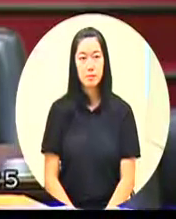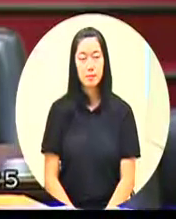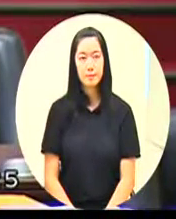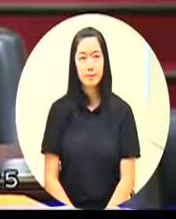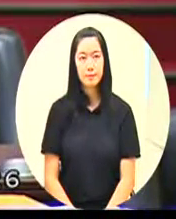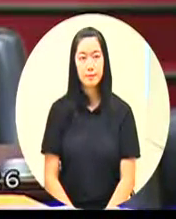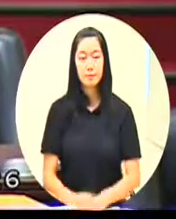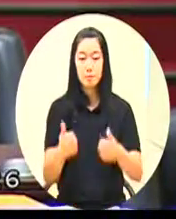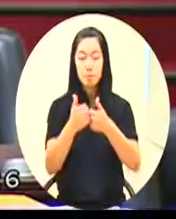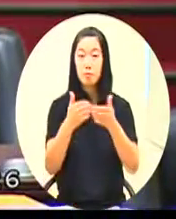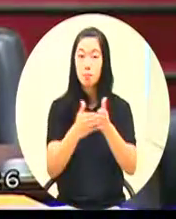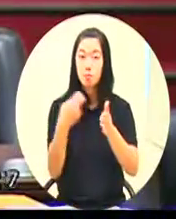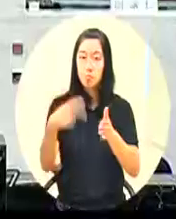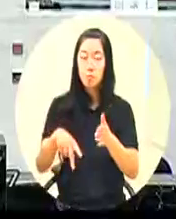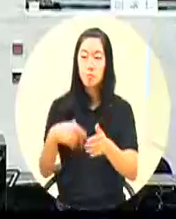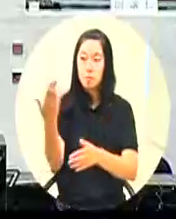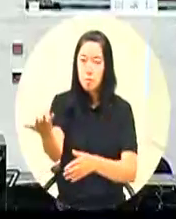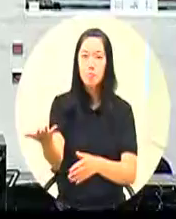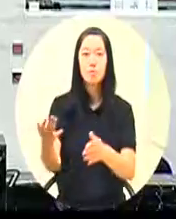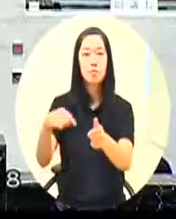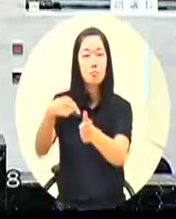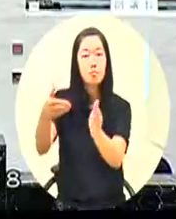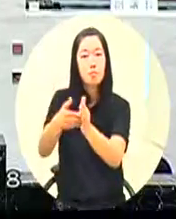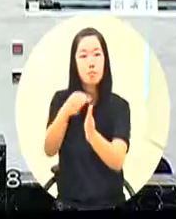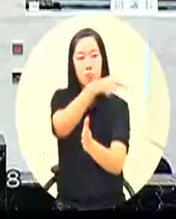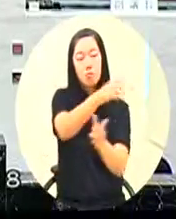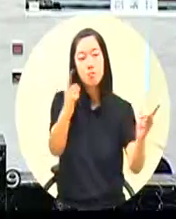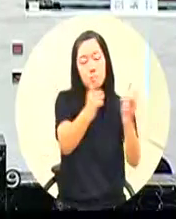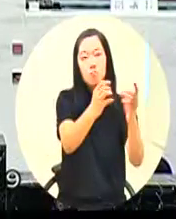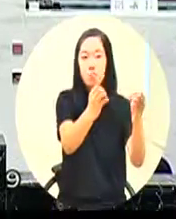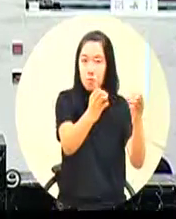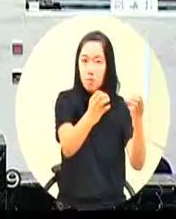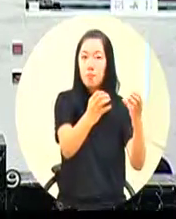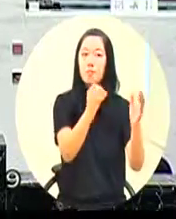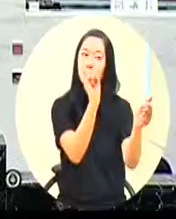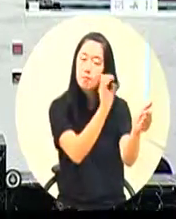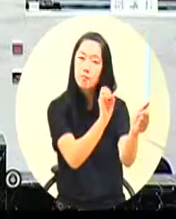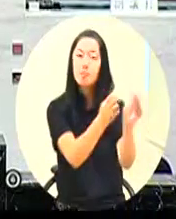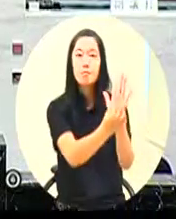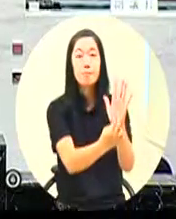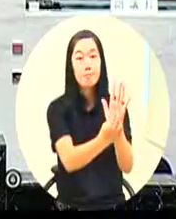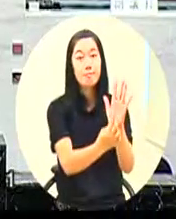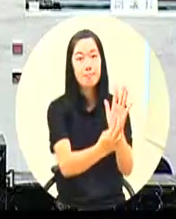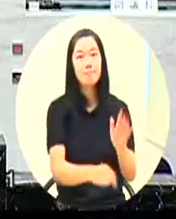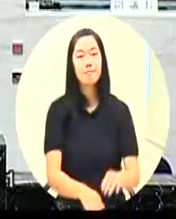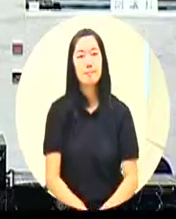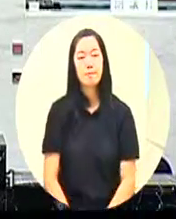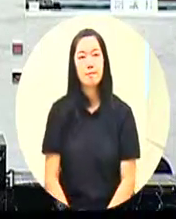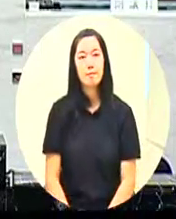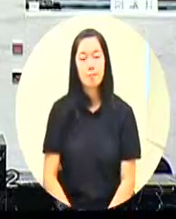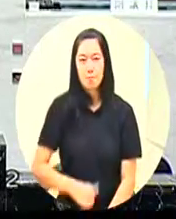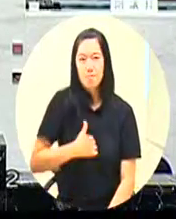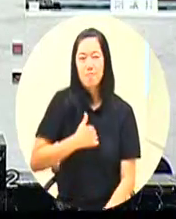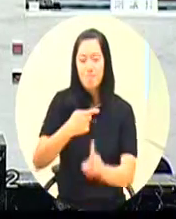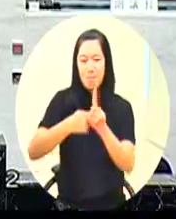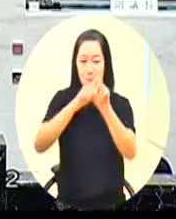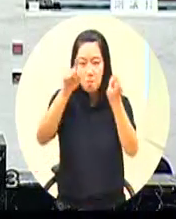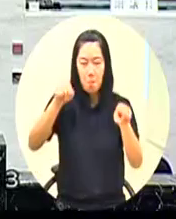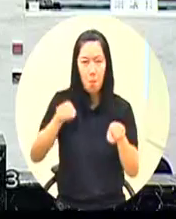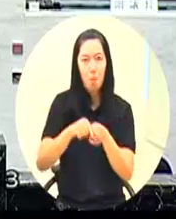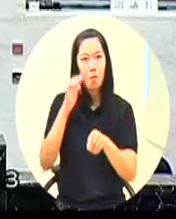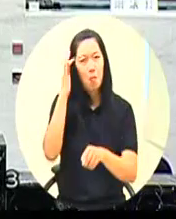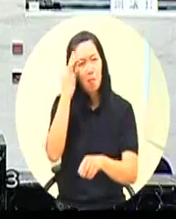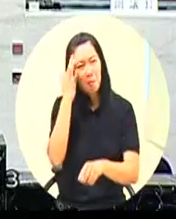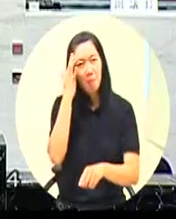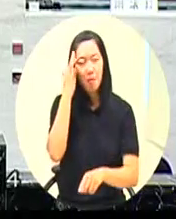会后请教育局再可以跟刘议员说明一下，因为那个量表确实是一个很复杂的东西，真的是不是一下局长能够马